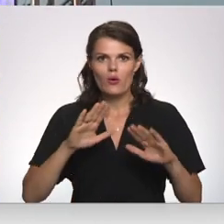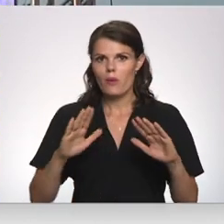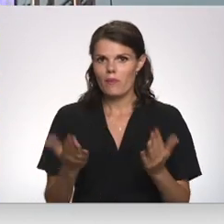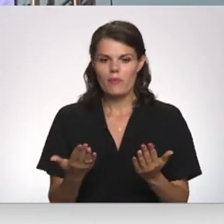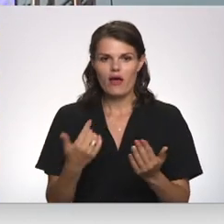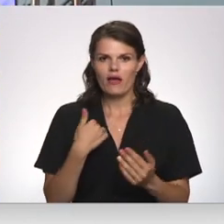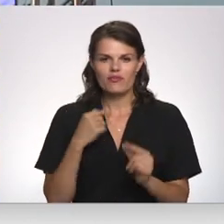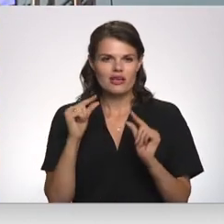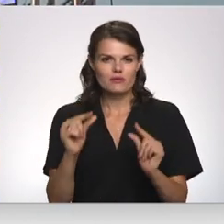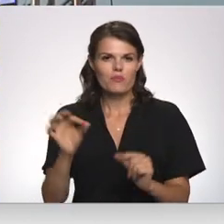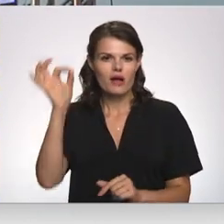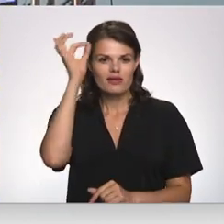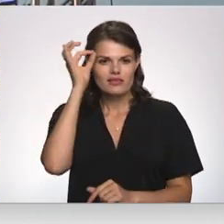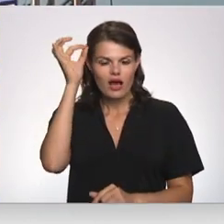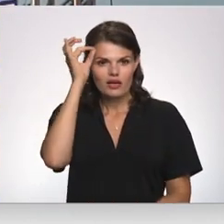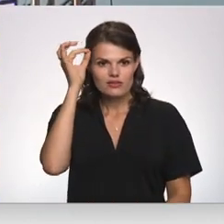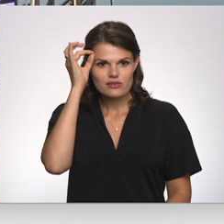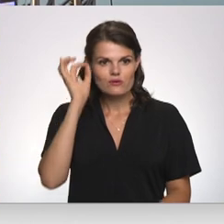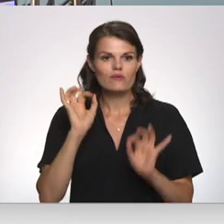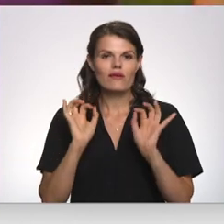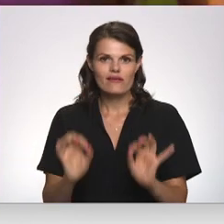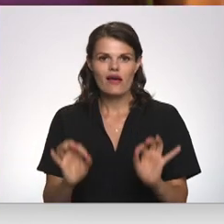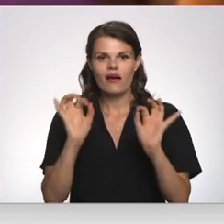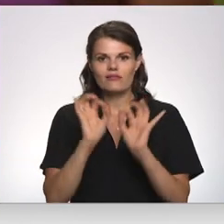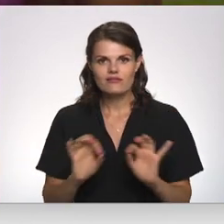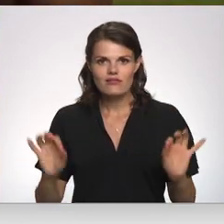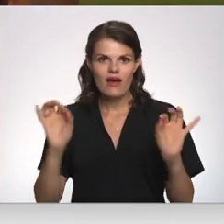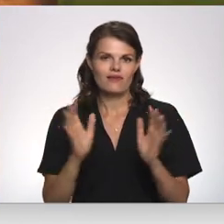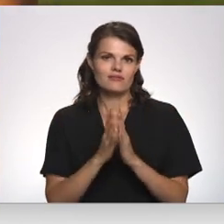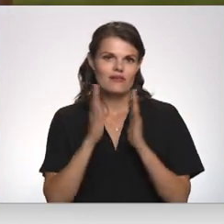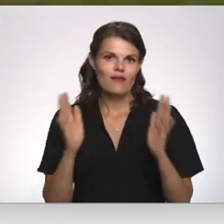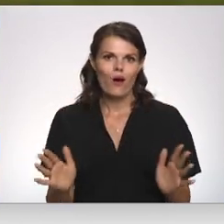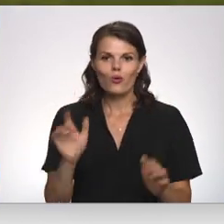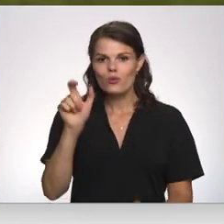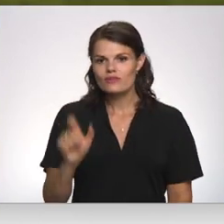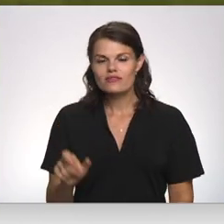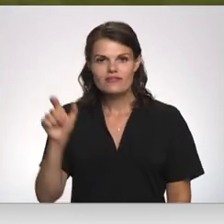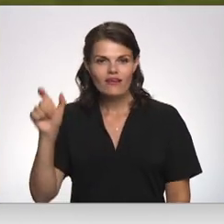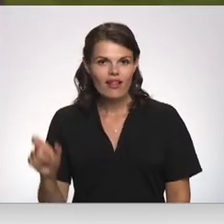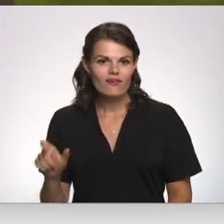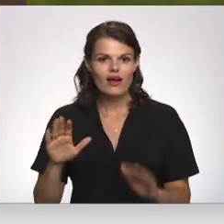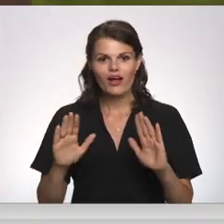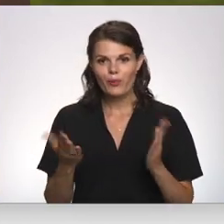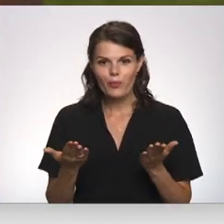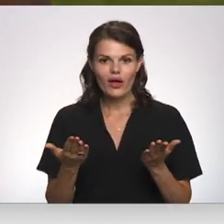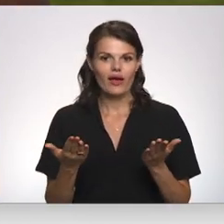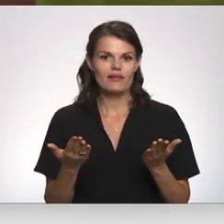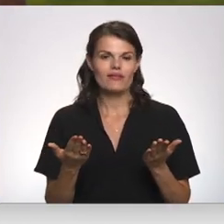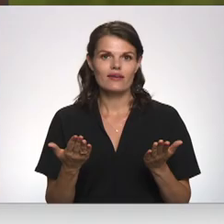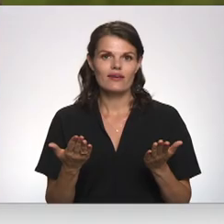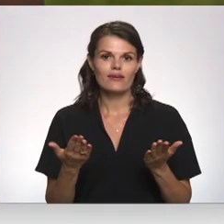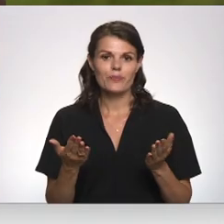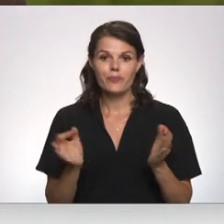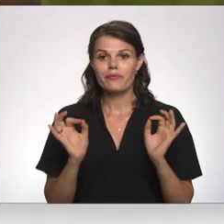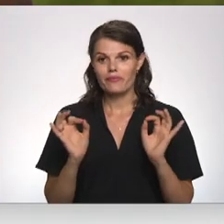daudz atceros. Jā, skaisti, daudz cilvēki, bet